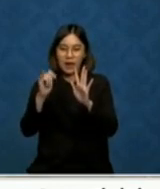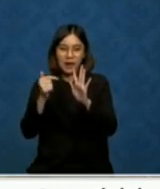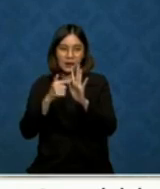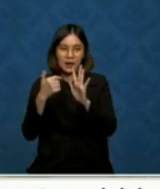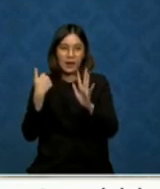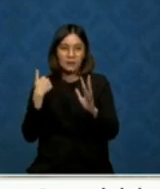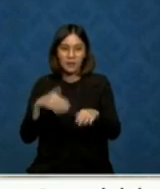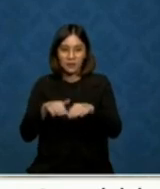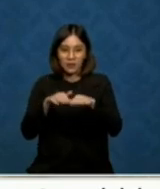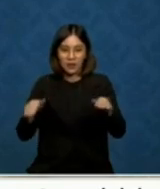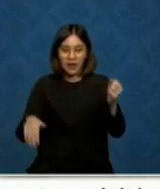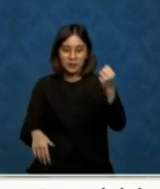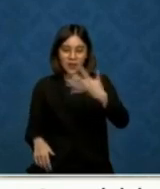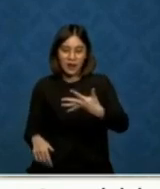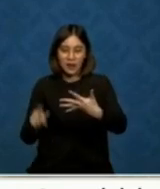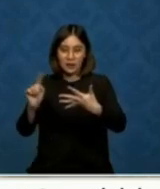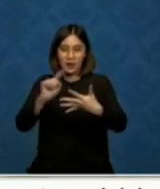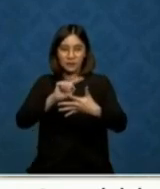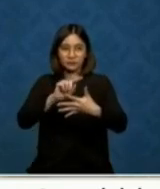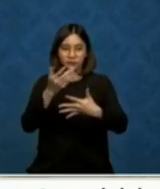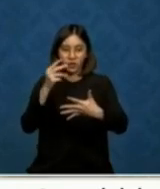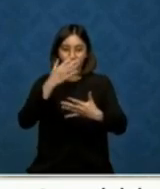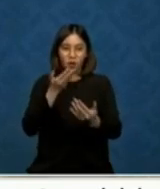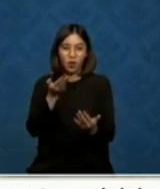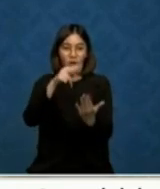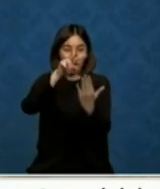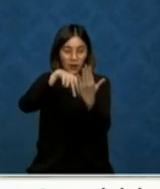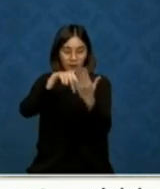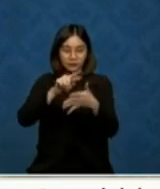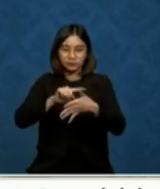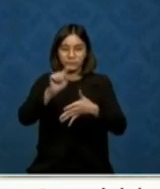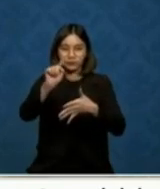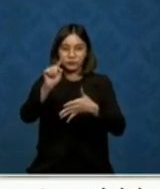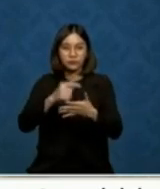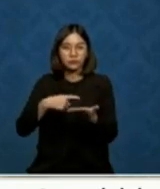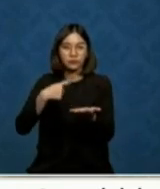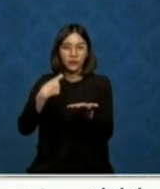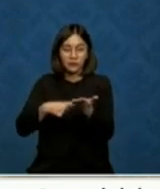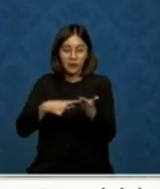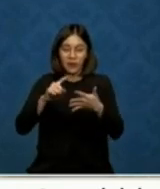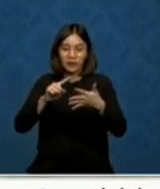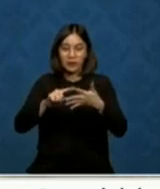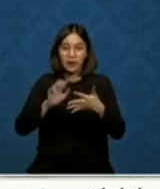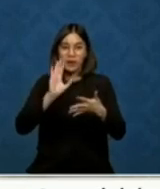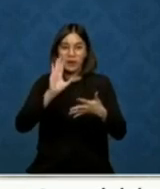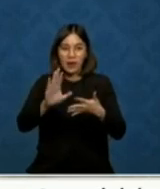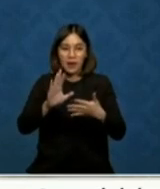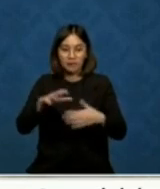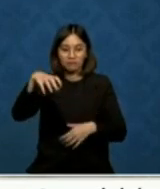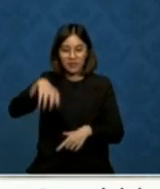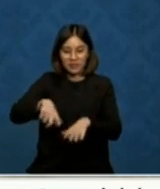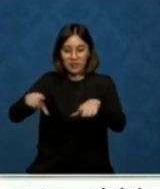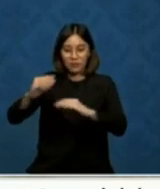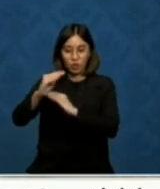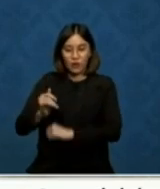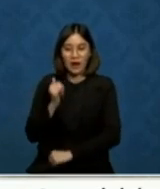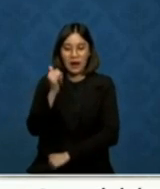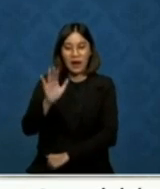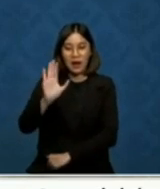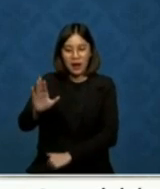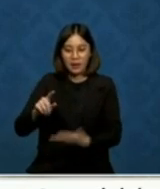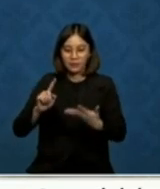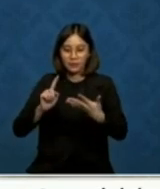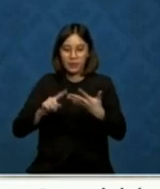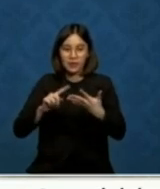5มาตรการดังนี้นะครับผมขออนุญาตท่านประธานอ่าน1กักกัน2ห้ามเข้าเขตกำหนด3เรียก